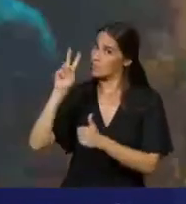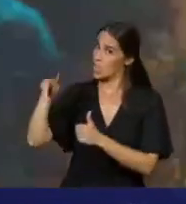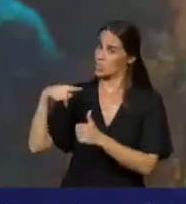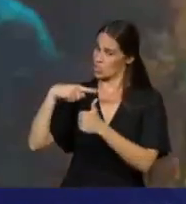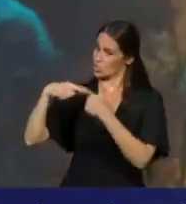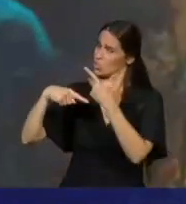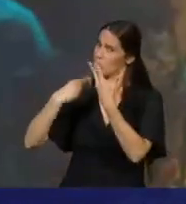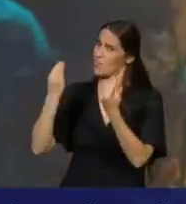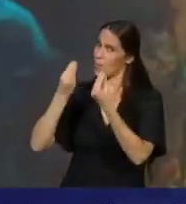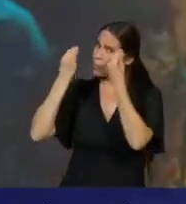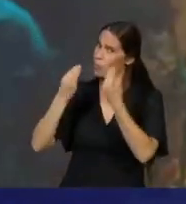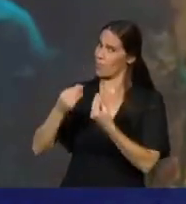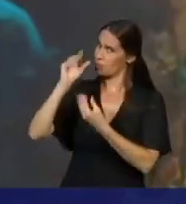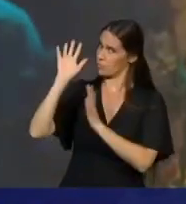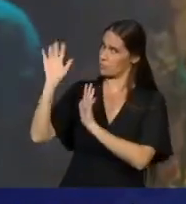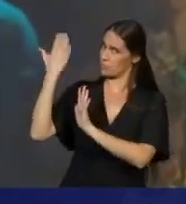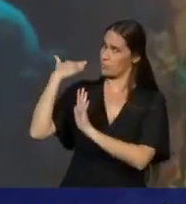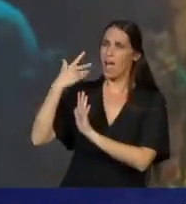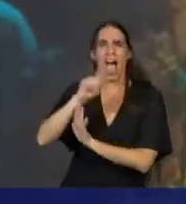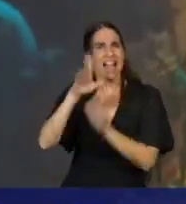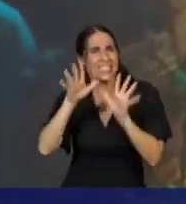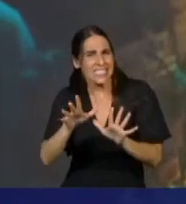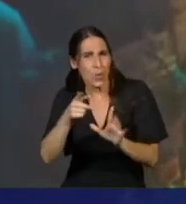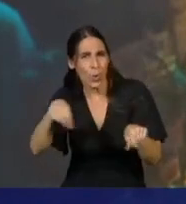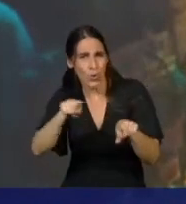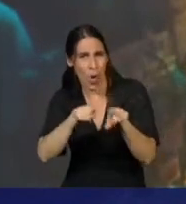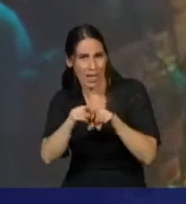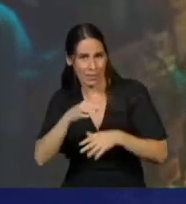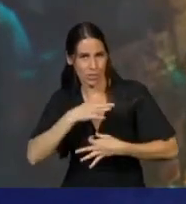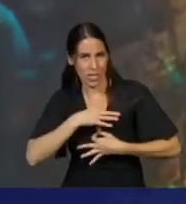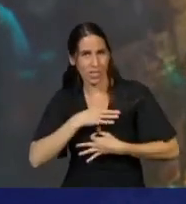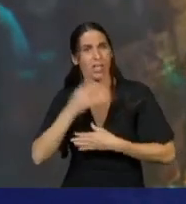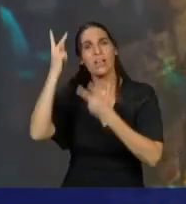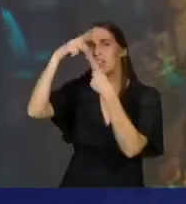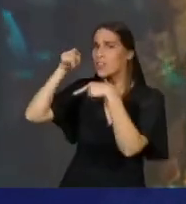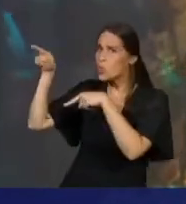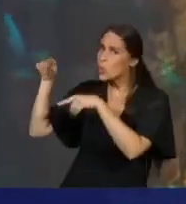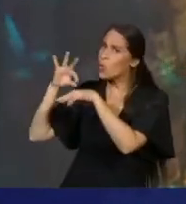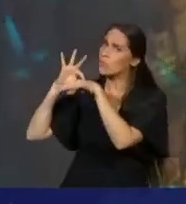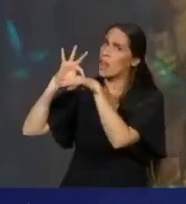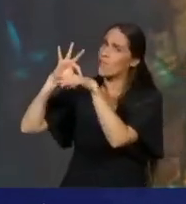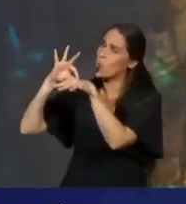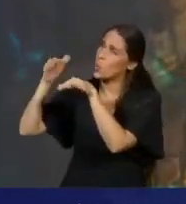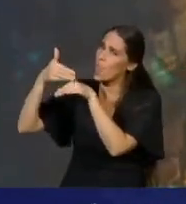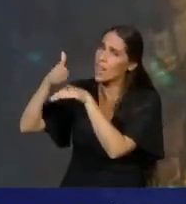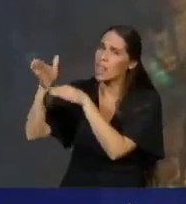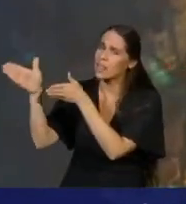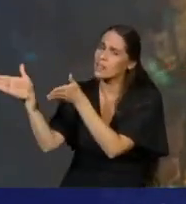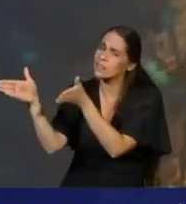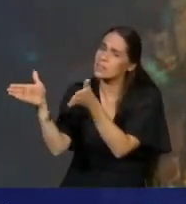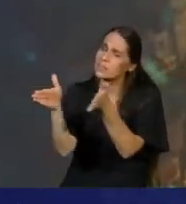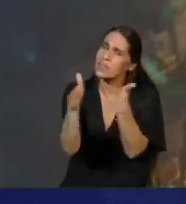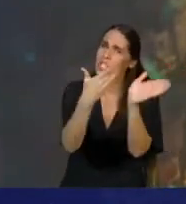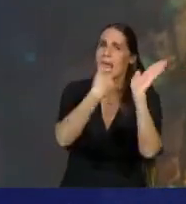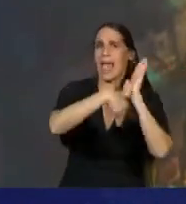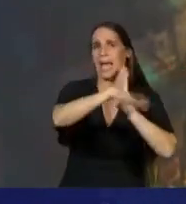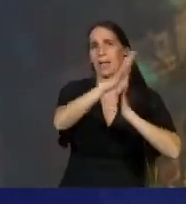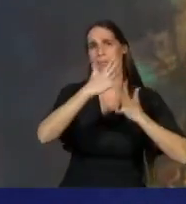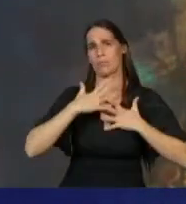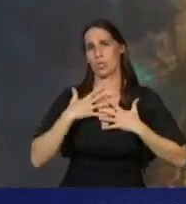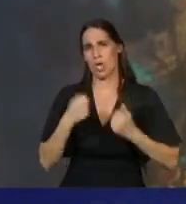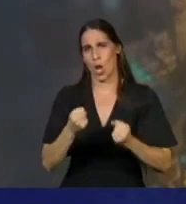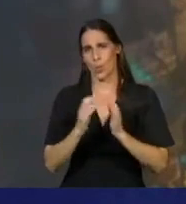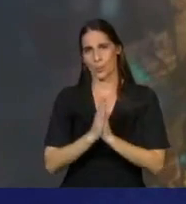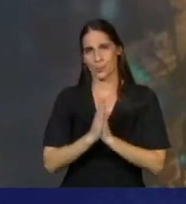ממנו. אז אל תסנאו אותו, אחים שלי. תבינו אותו, תלוו אותו אל הדלת, ותנו לו ללכת מכאן בשלום. וזה מביא